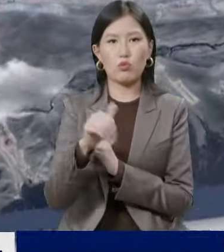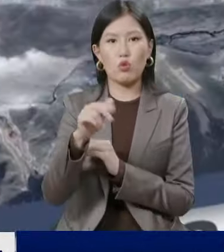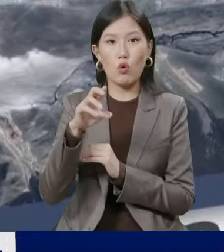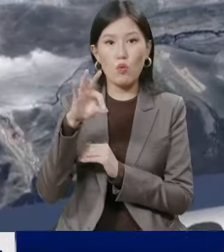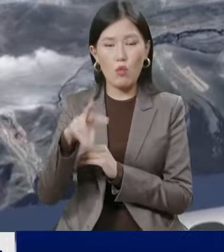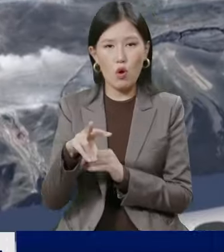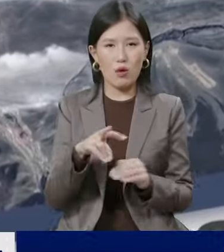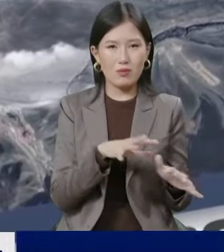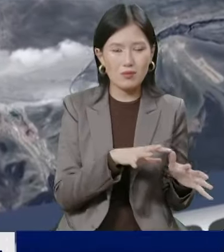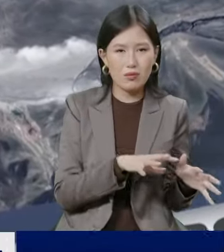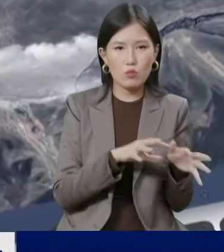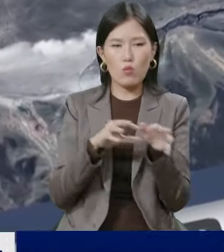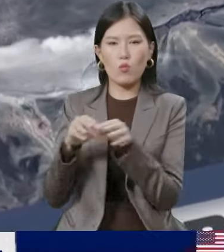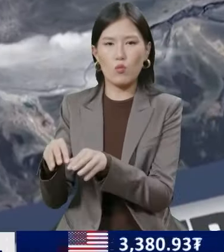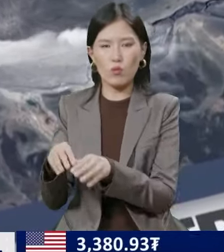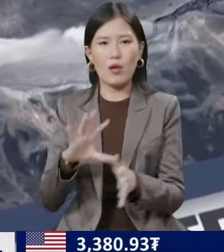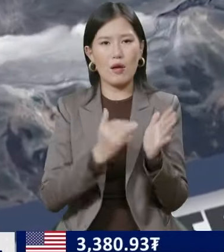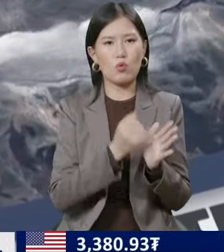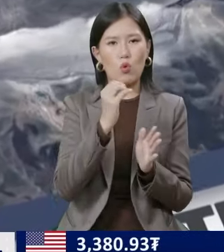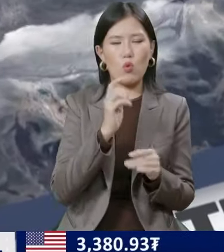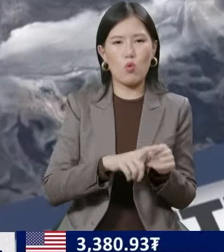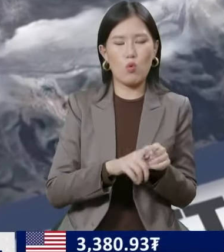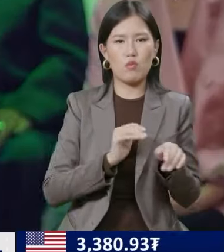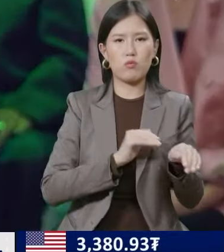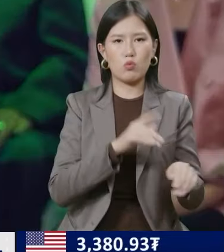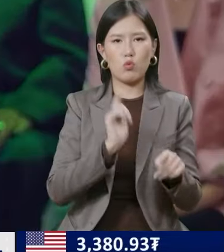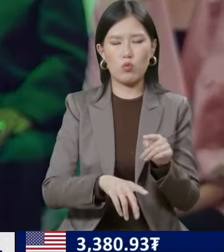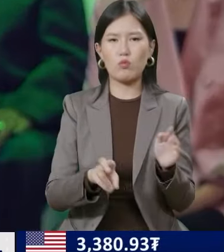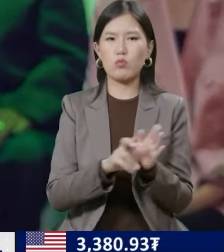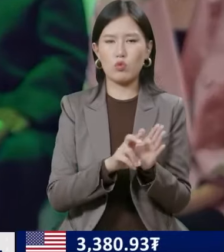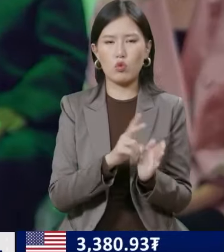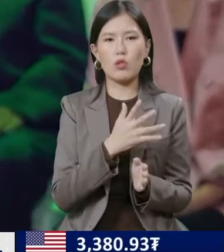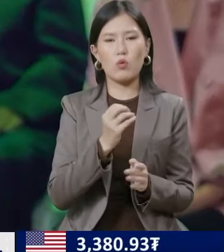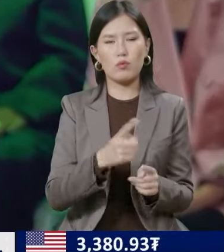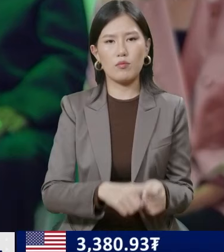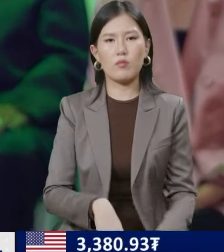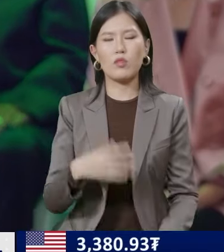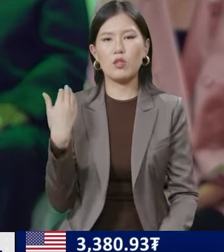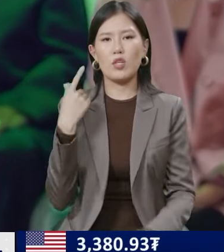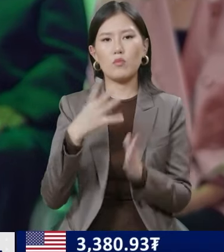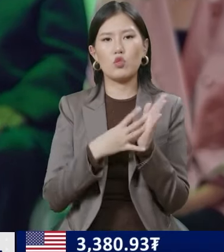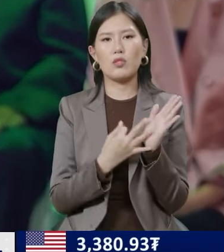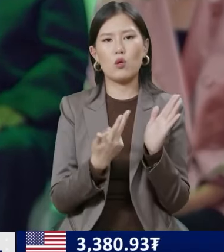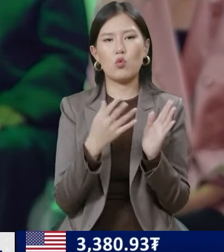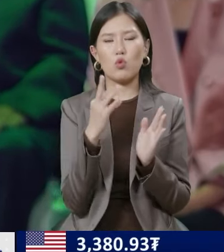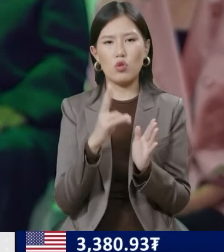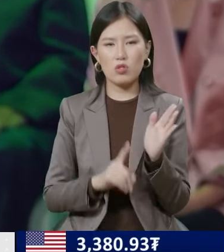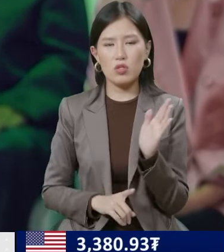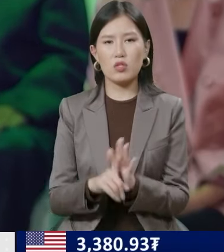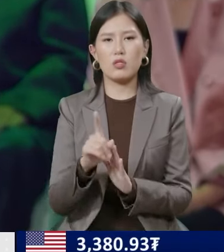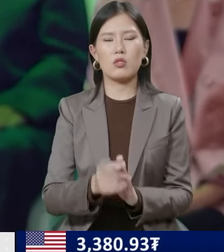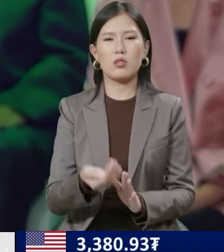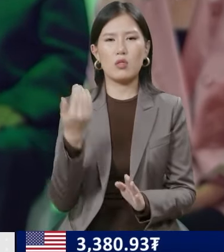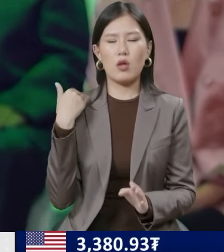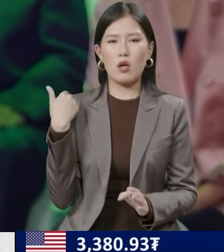хөдөлгөөний эрчим 16% өсч хурд 25% өсөх юм а. Бид 1983 оноос эхэлж тухайн үеийн